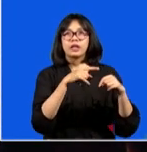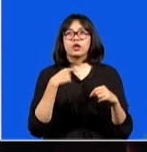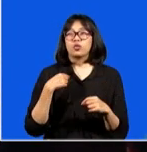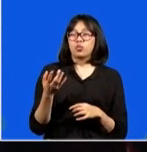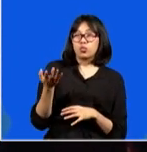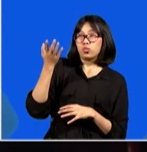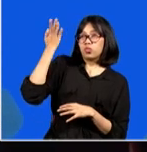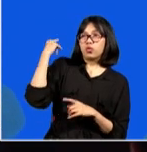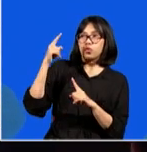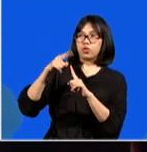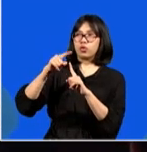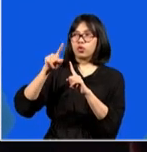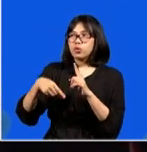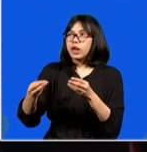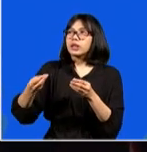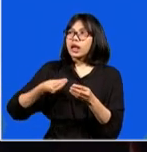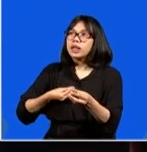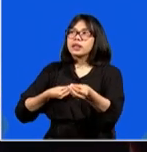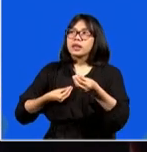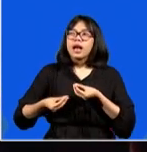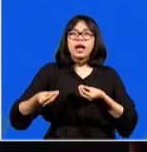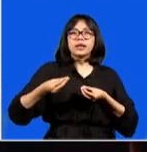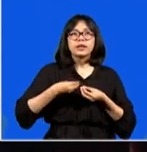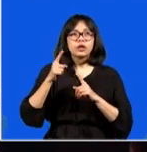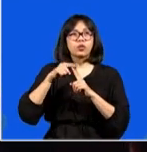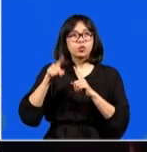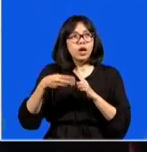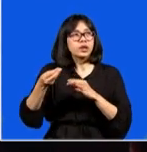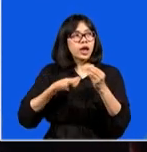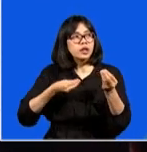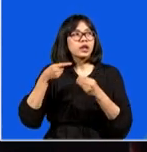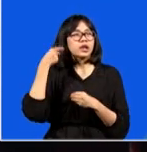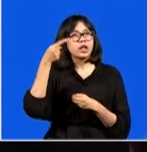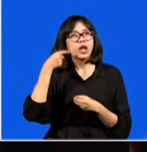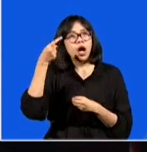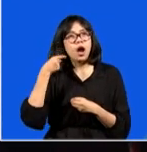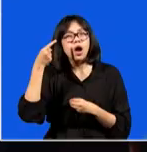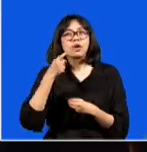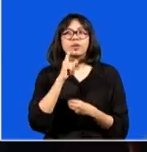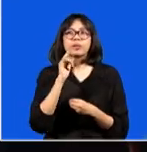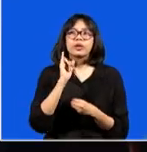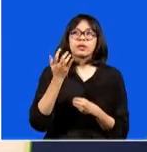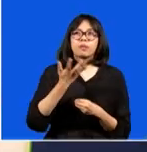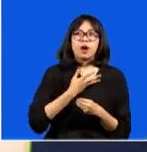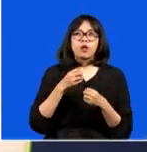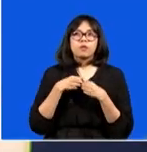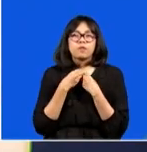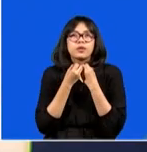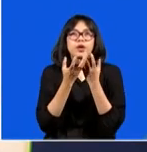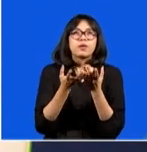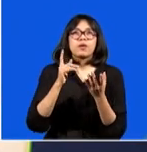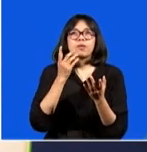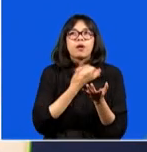yang diberikan kebebasan untuk mau menyampaikan dalam versi